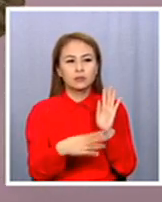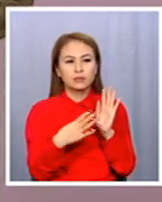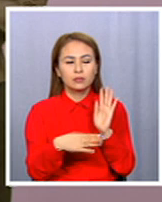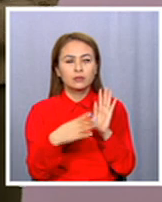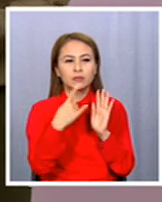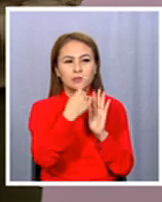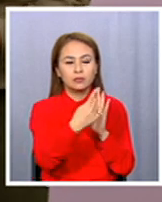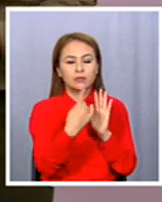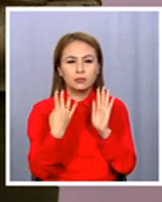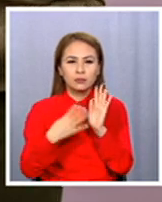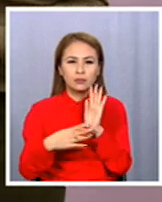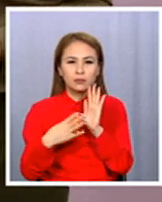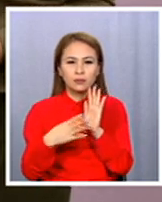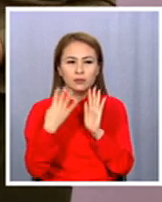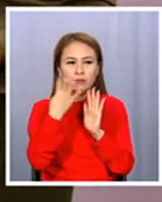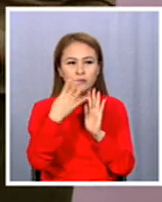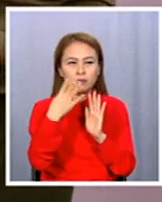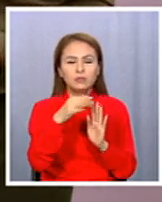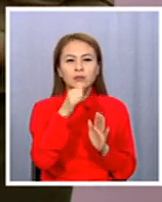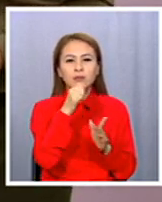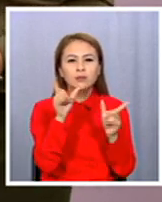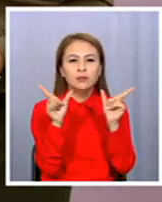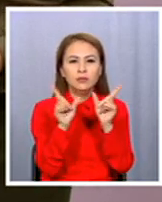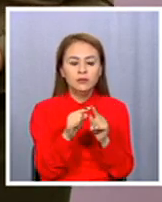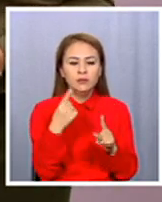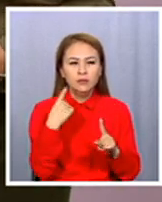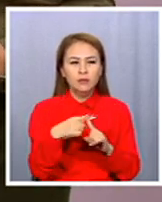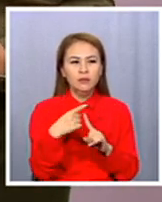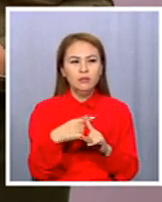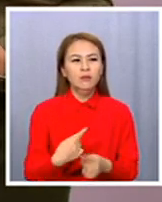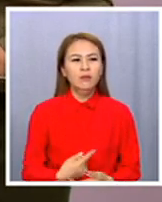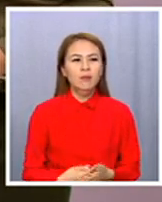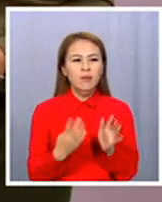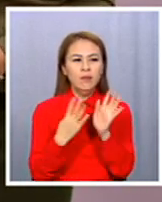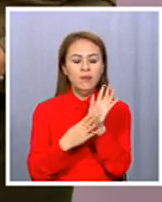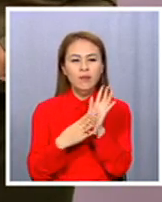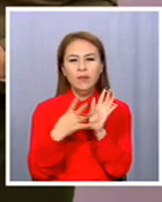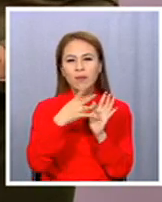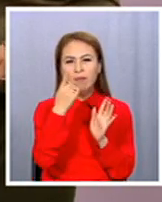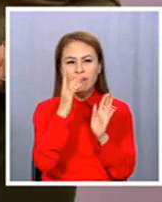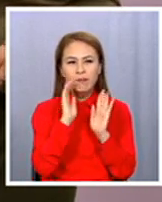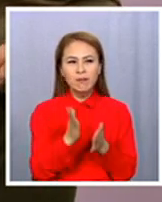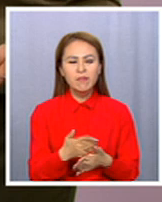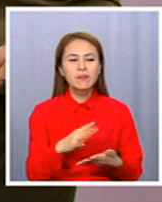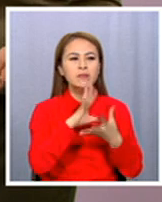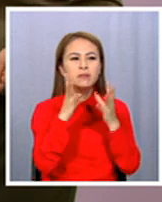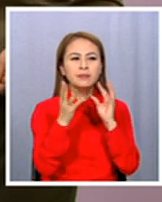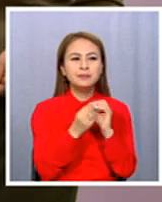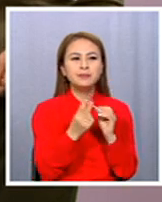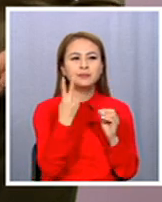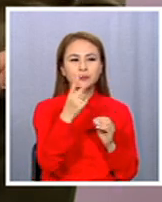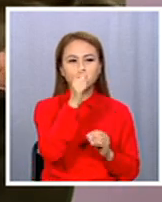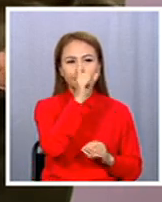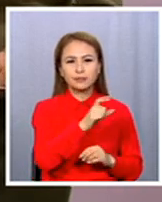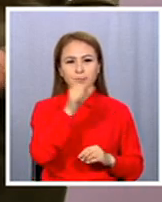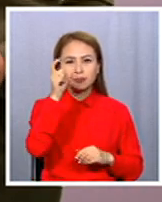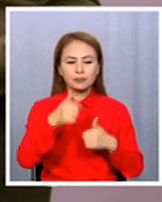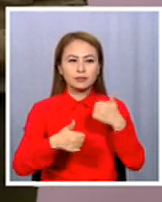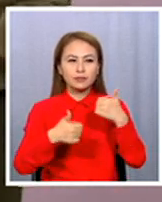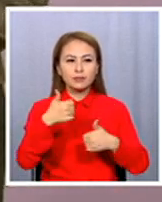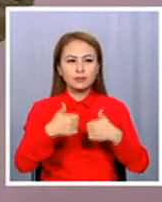90-нан 40-тың қосындысын анықтаймыз. 90-нан 41-ге тең. Енді 2 бөлшекті